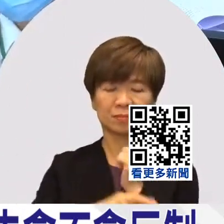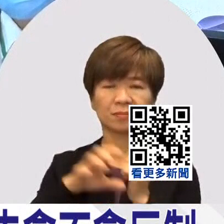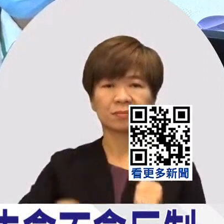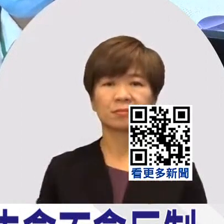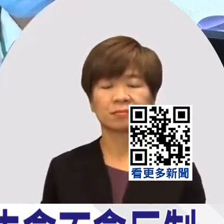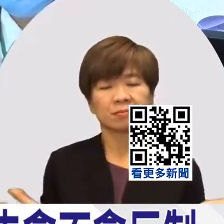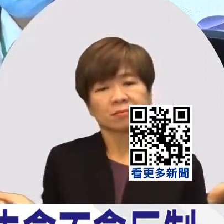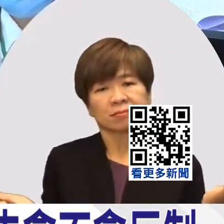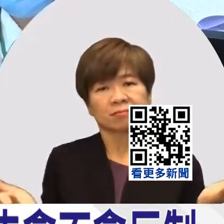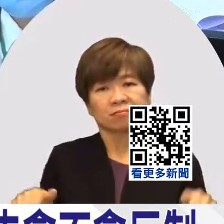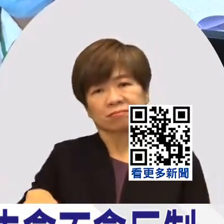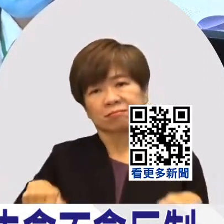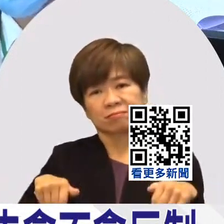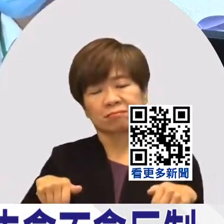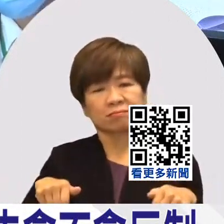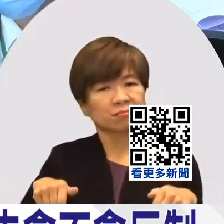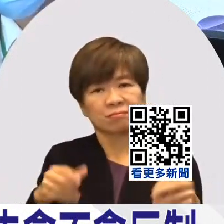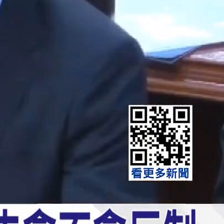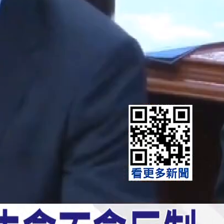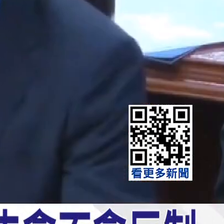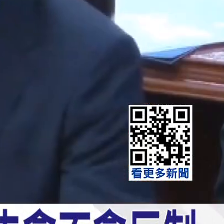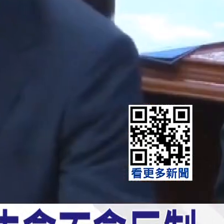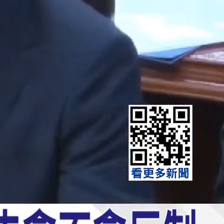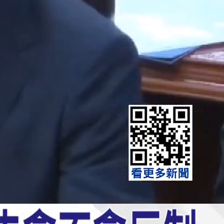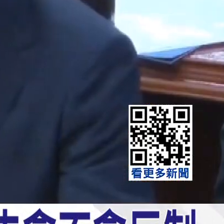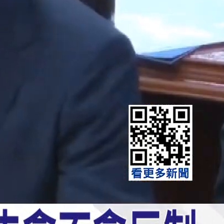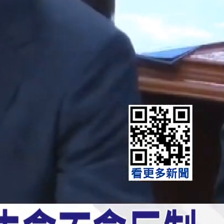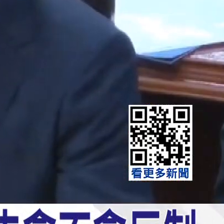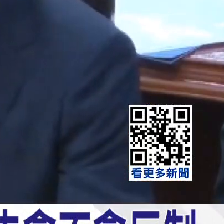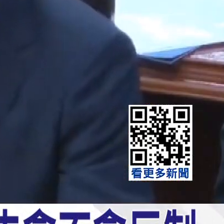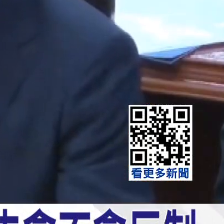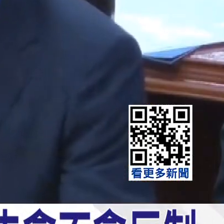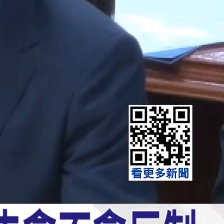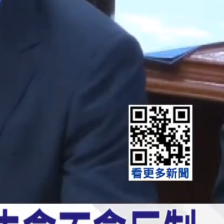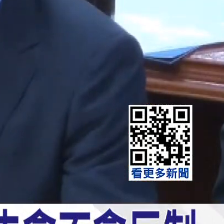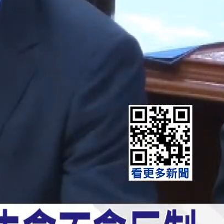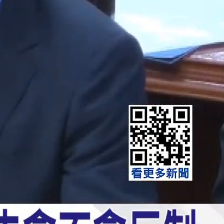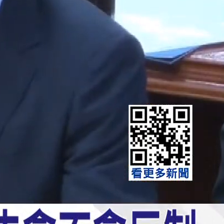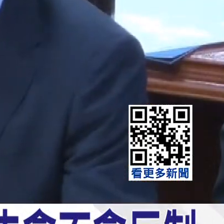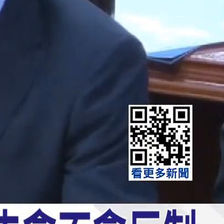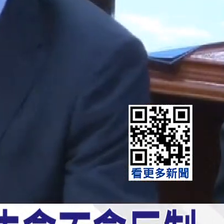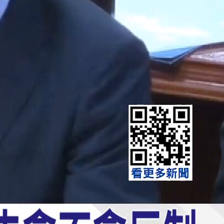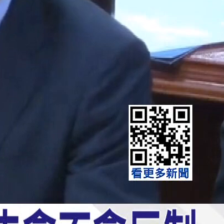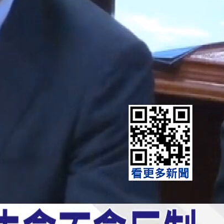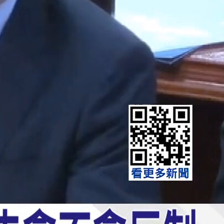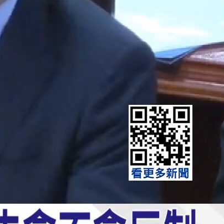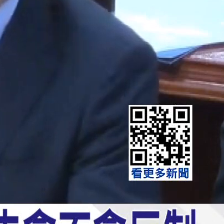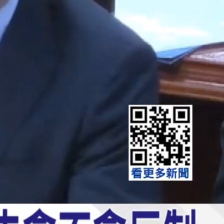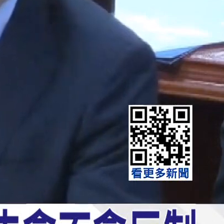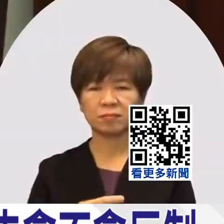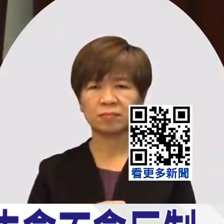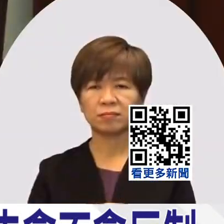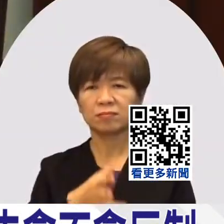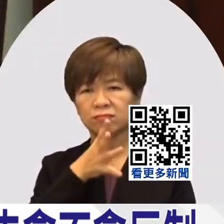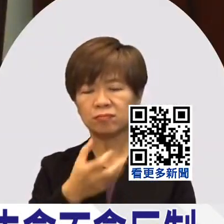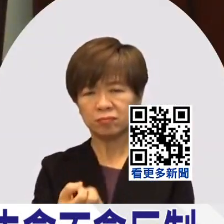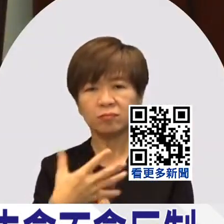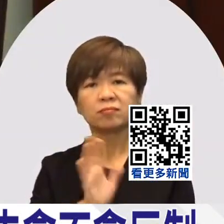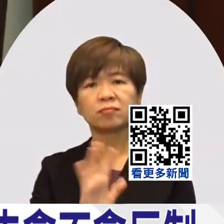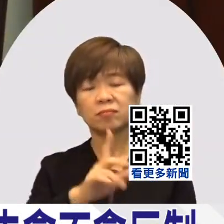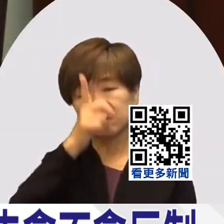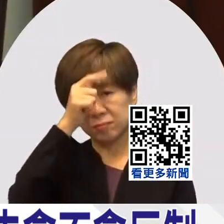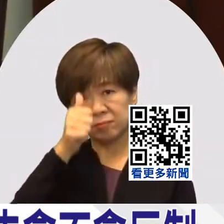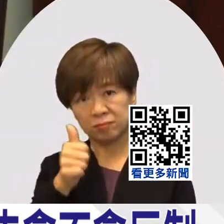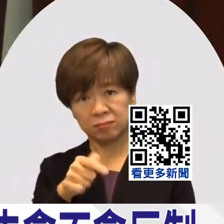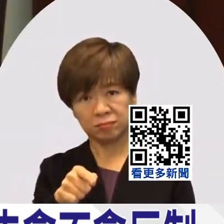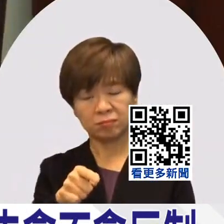不能干。 不只针对国情报告提出质疑，对于黄国昌没有正面回应的反质询定义，尤伯祥最后还不忘提醒交作业。 那是不是黄委员你